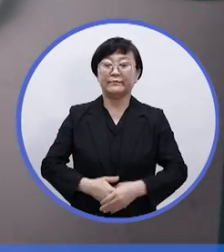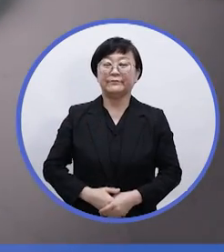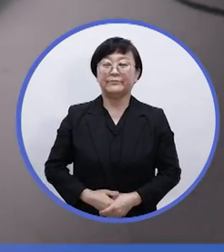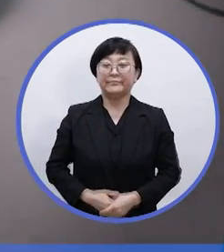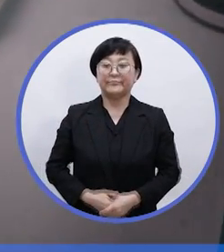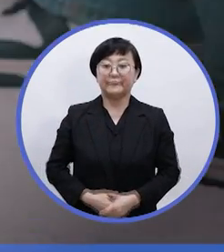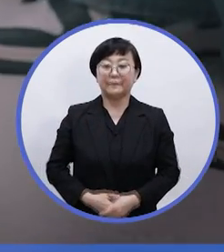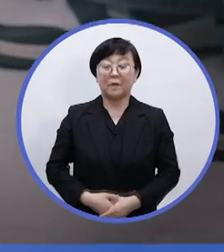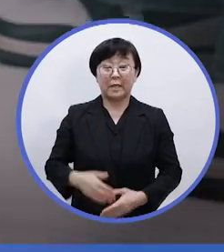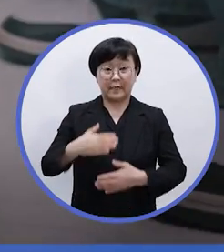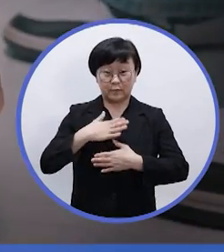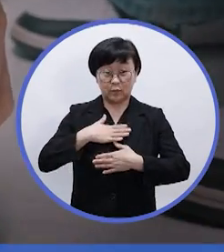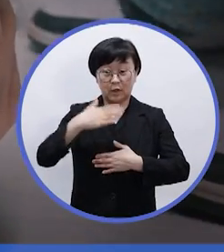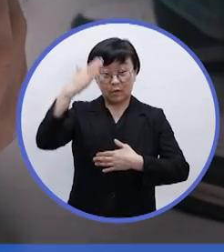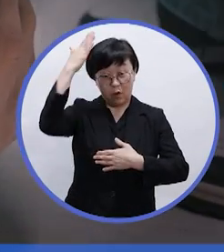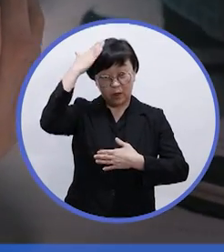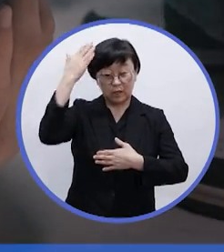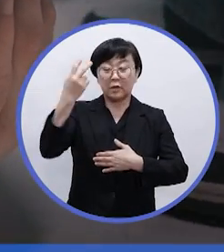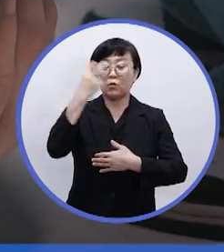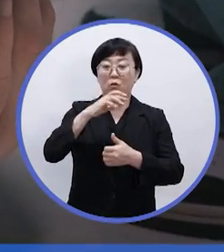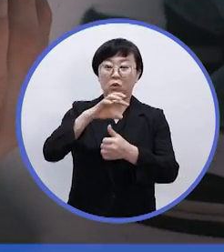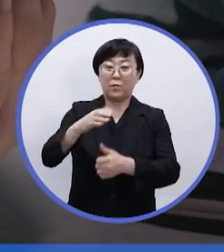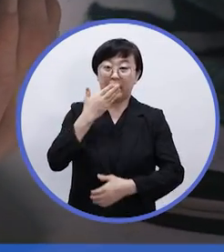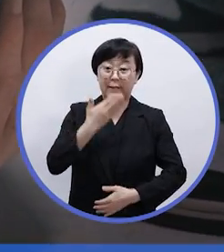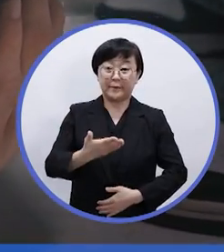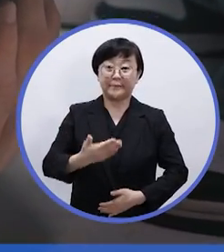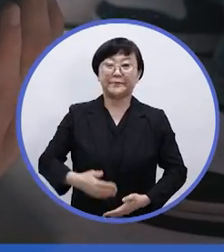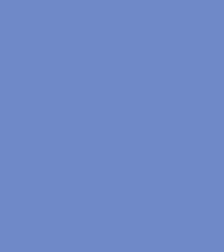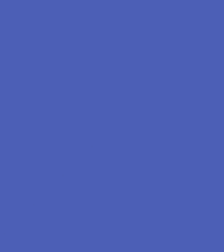취해주세요. 가슴과 머리를 보호할 수